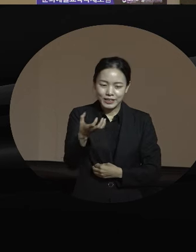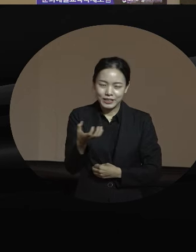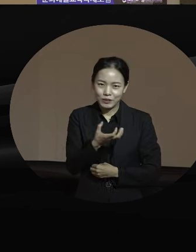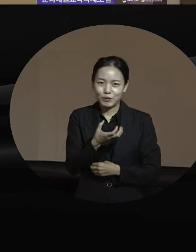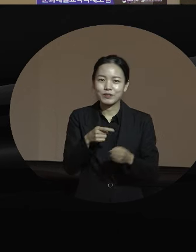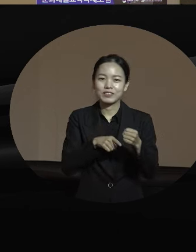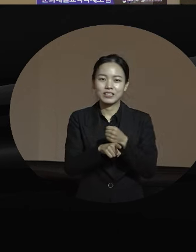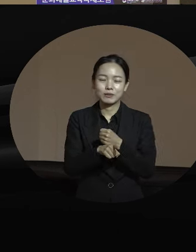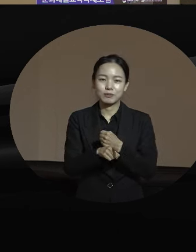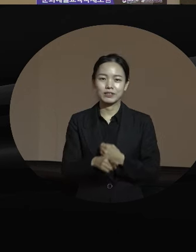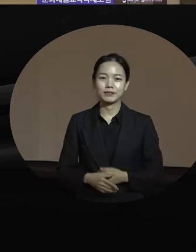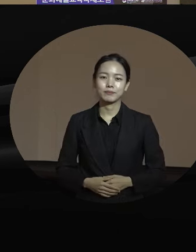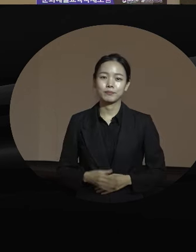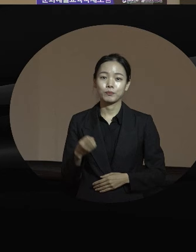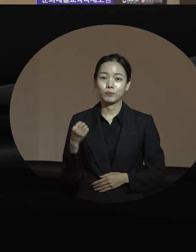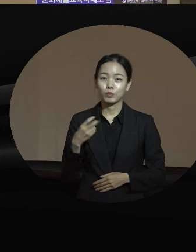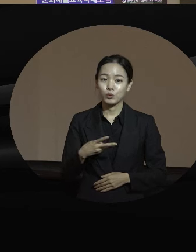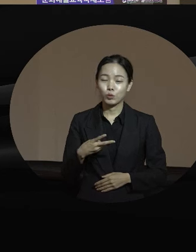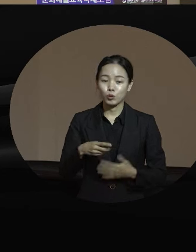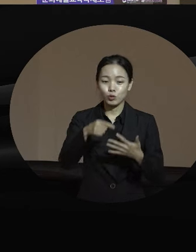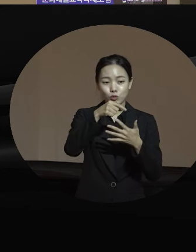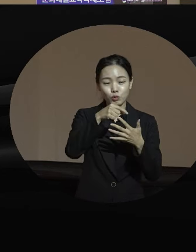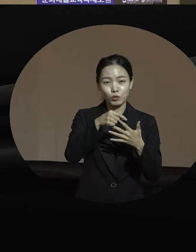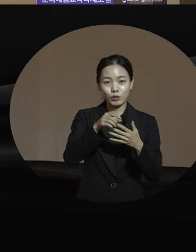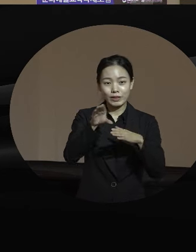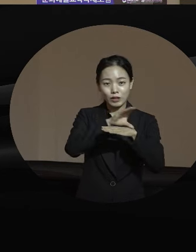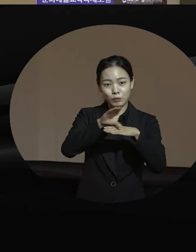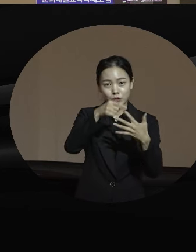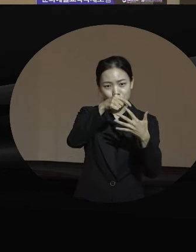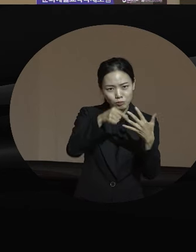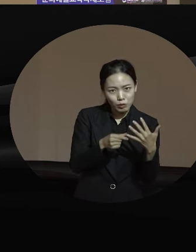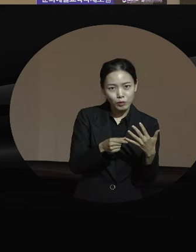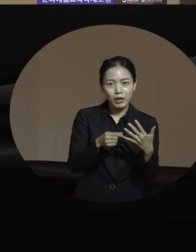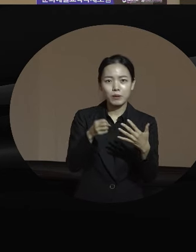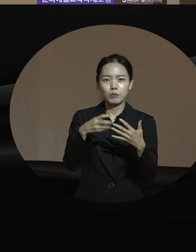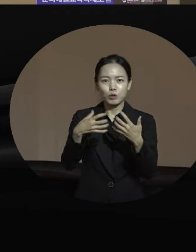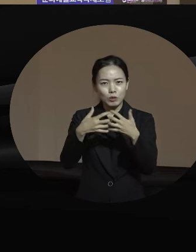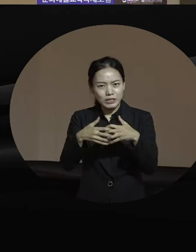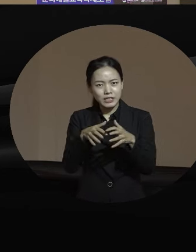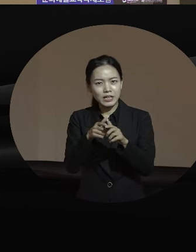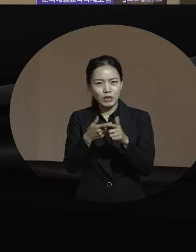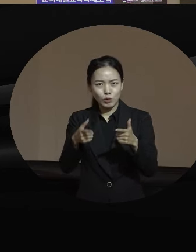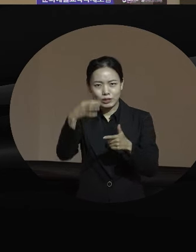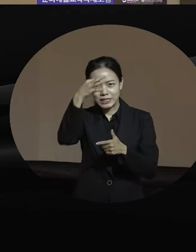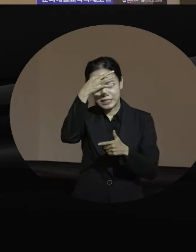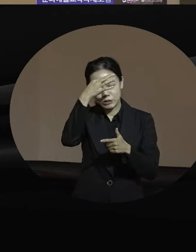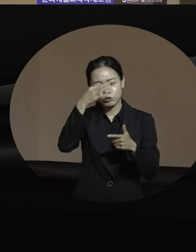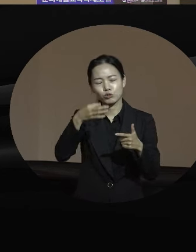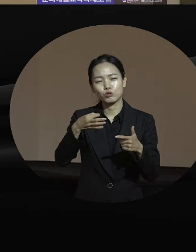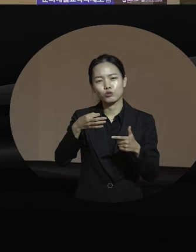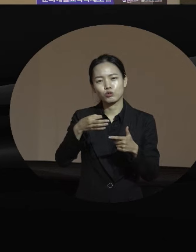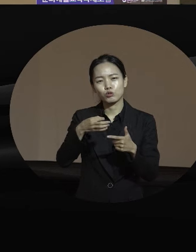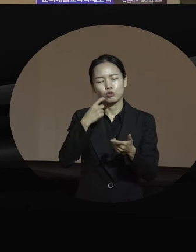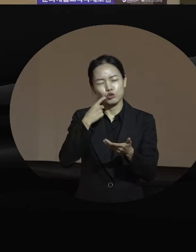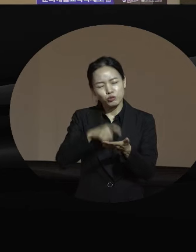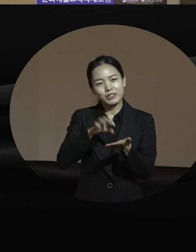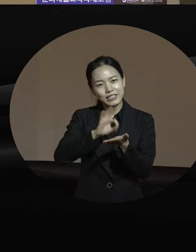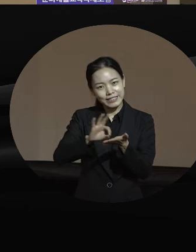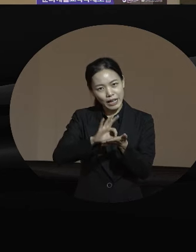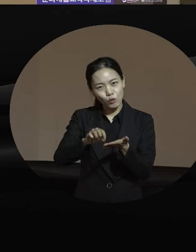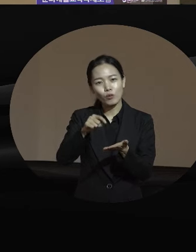또한 웹 접근성이나 소프트웨어나 하드웨어의 호환성 등과 같은 기술적인 접근성도 있고요. 그리고 온라인 환경에서의